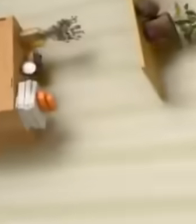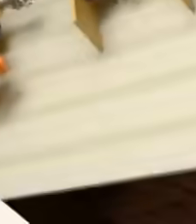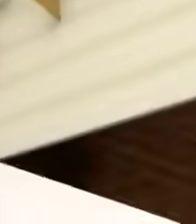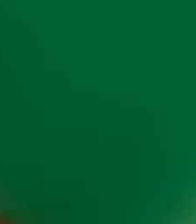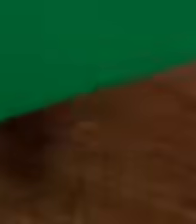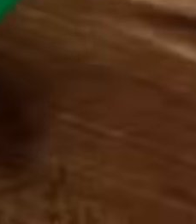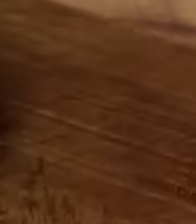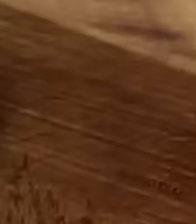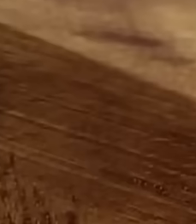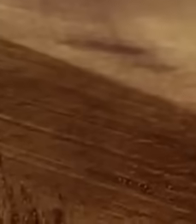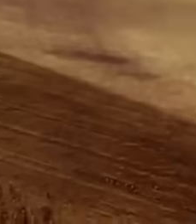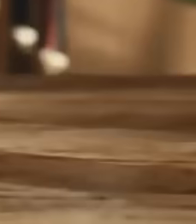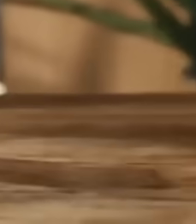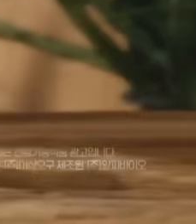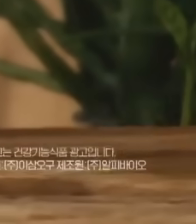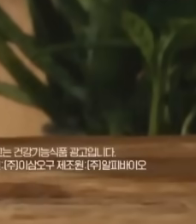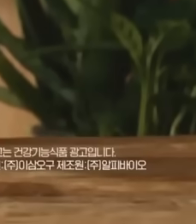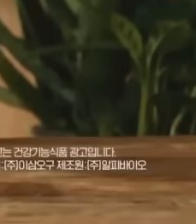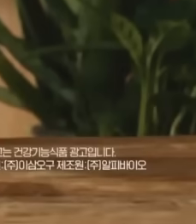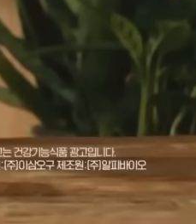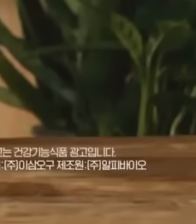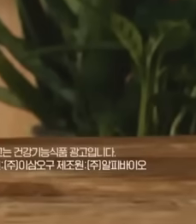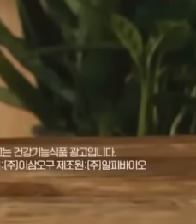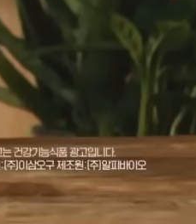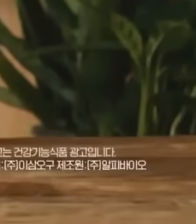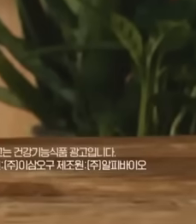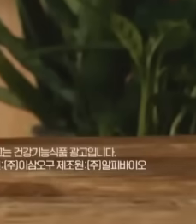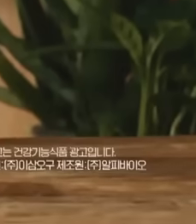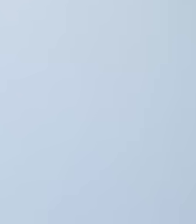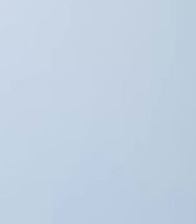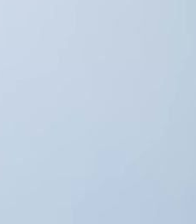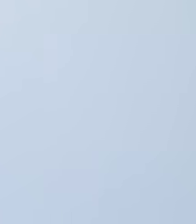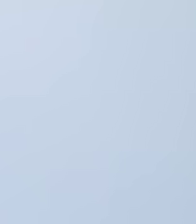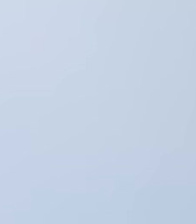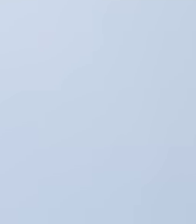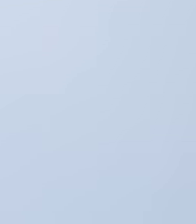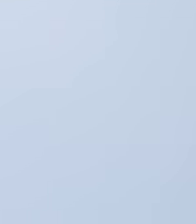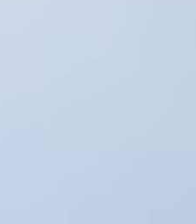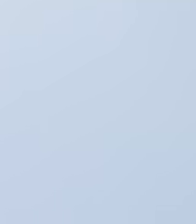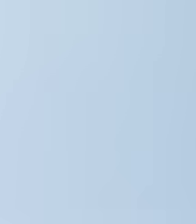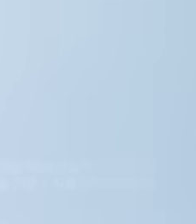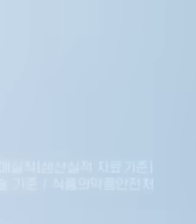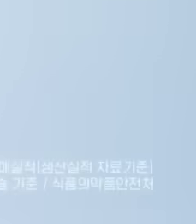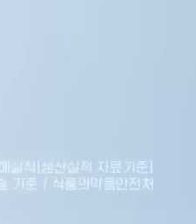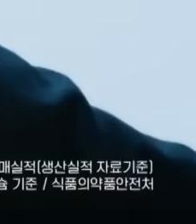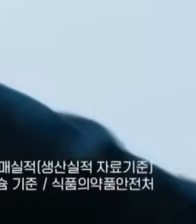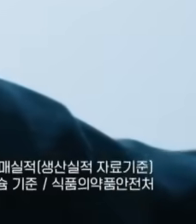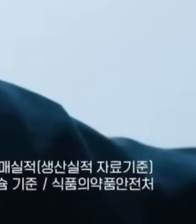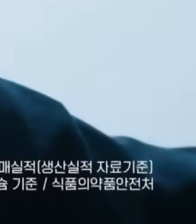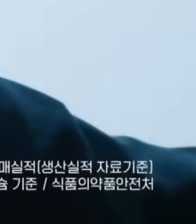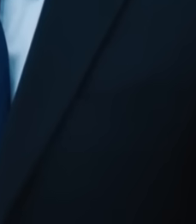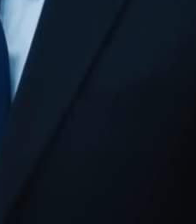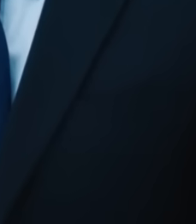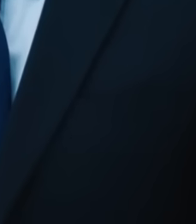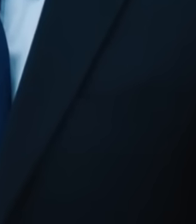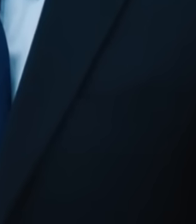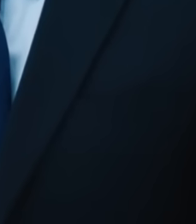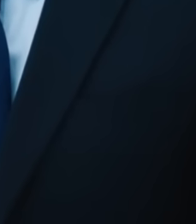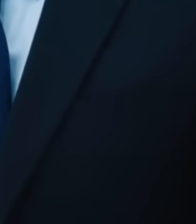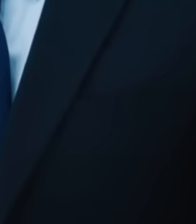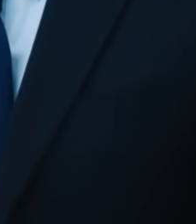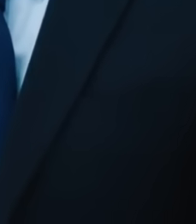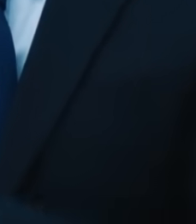면역, 가족이 함께 쌓는 시대. 요즘 면역, 이뮨베라. 수많은 멀티비타민 중 대한민국 1등.